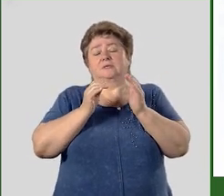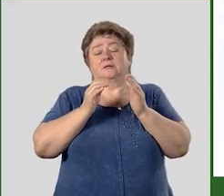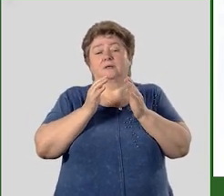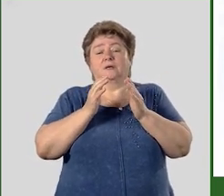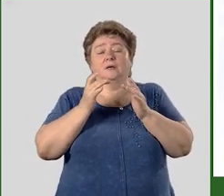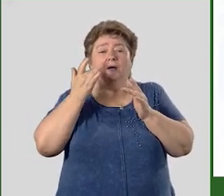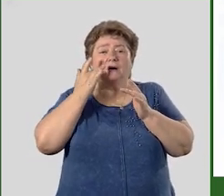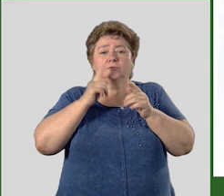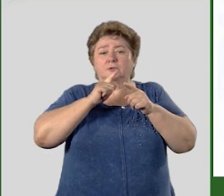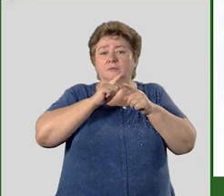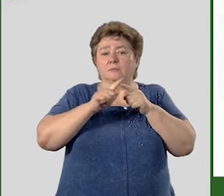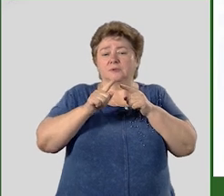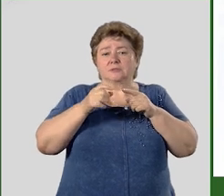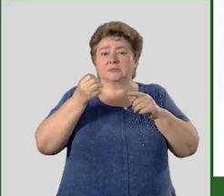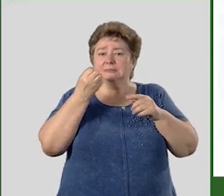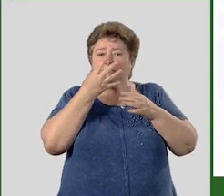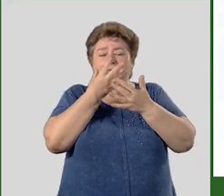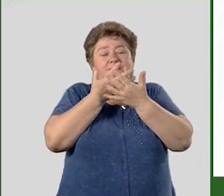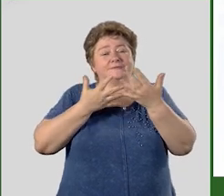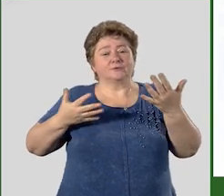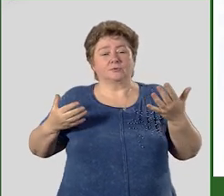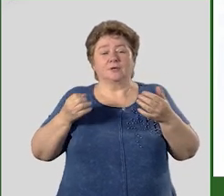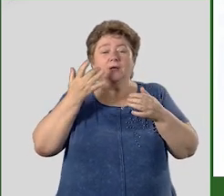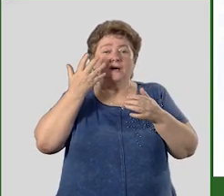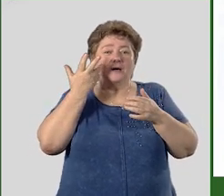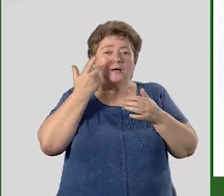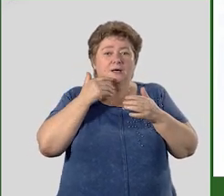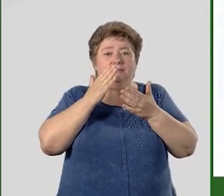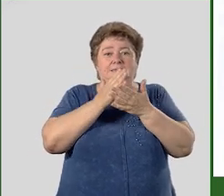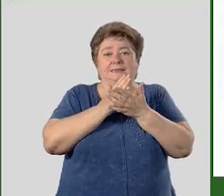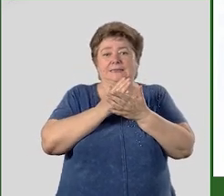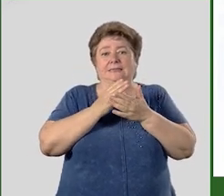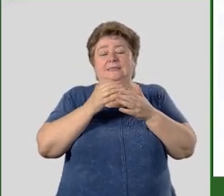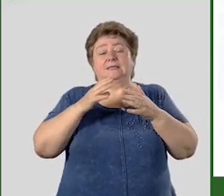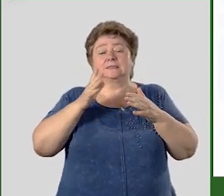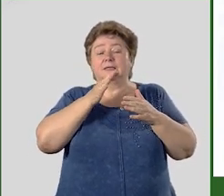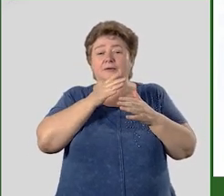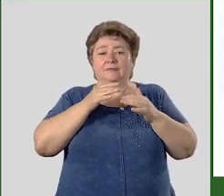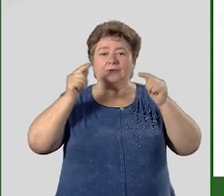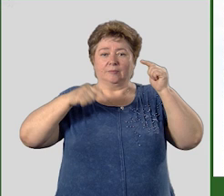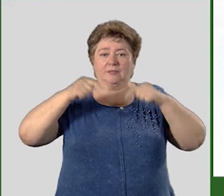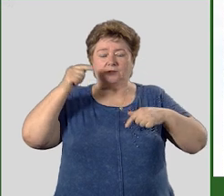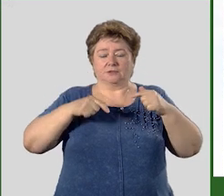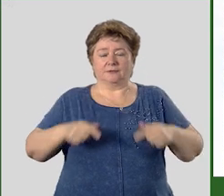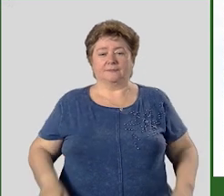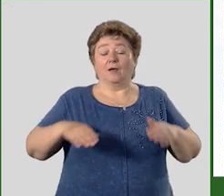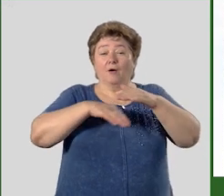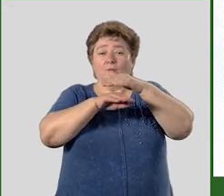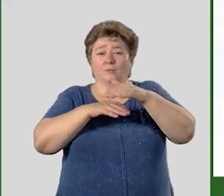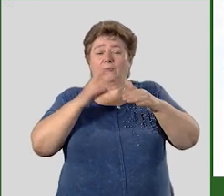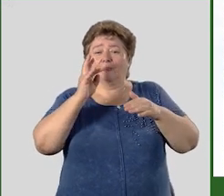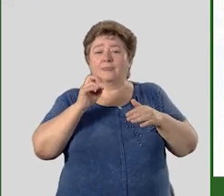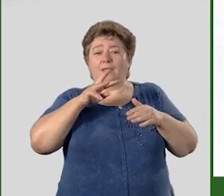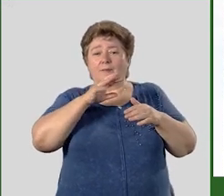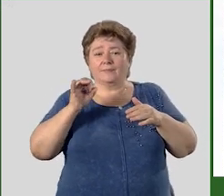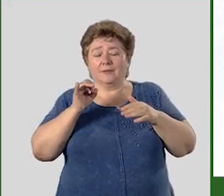растения, которые быстро и ярко цветут во время короткого сезона дождей. В пустыне